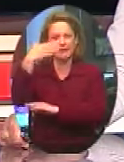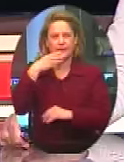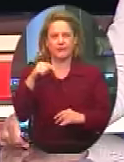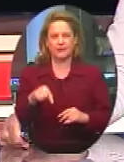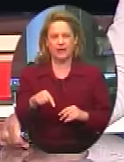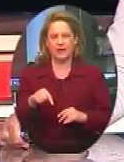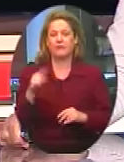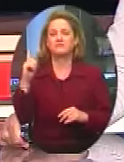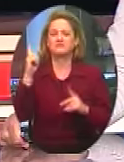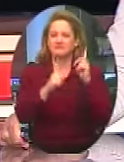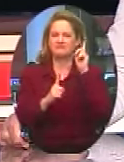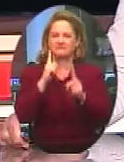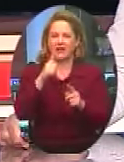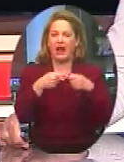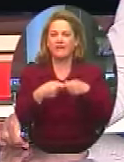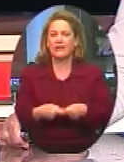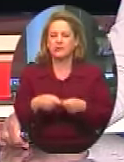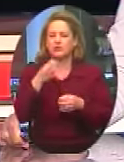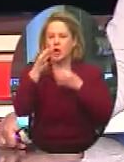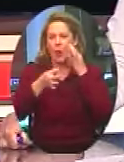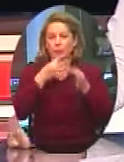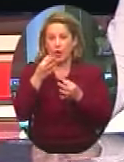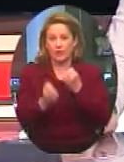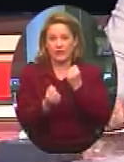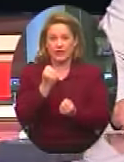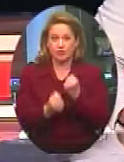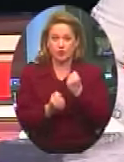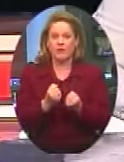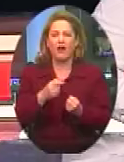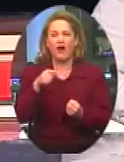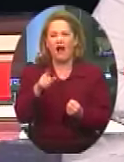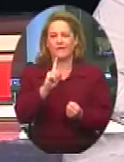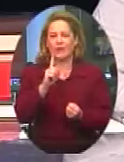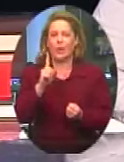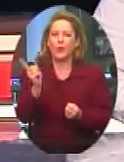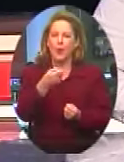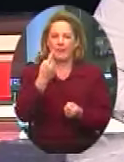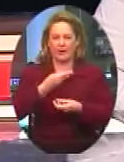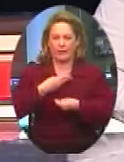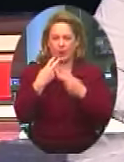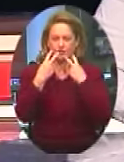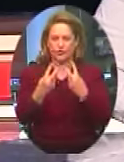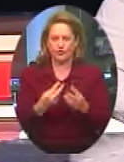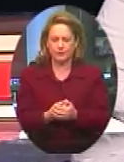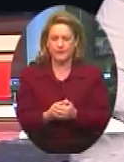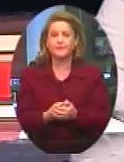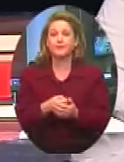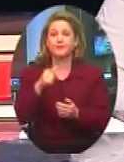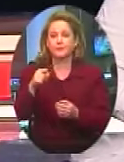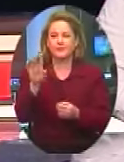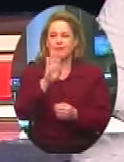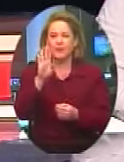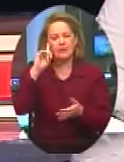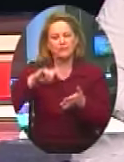אחר זה חברי כנסת שאלו אותו שאלות קשות, למורת רוחם לא לכולן הם קיבלו תשובות. לאורך הדיון נתניהו דבק